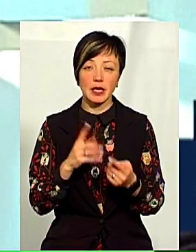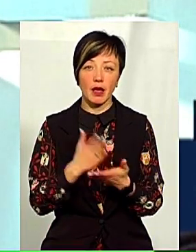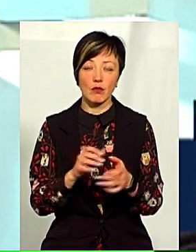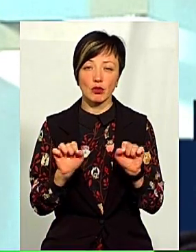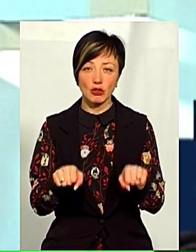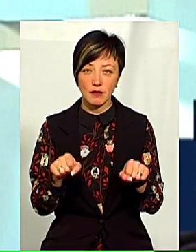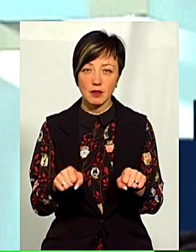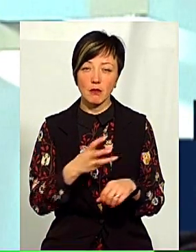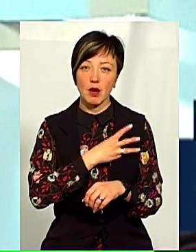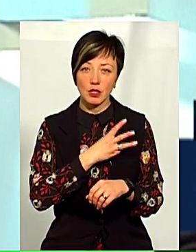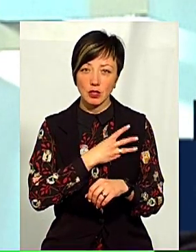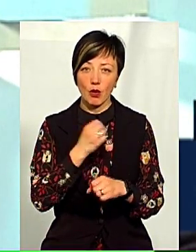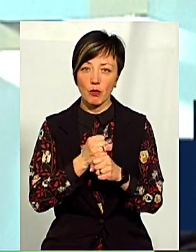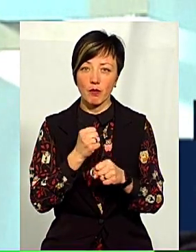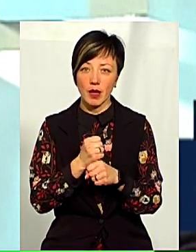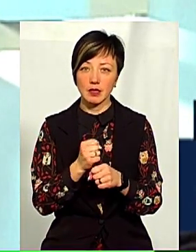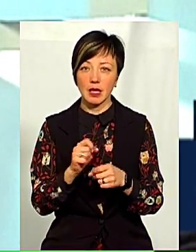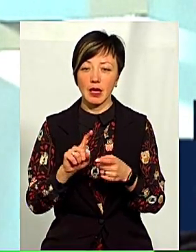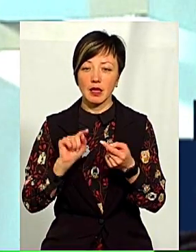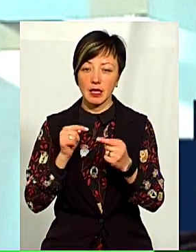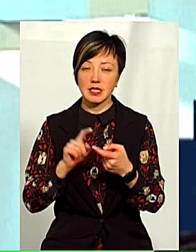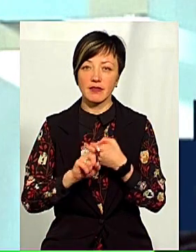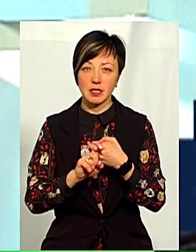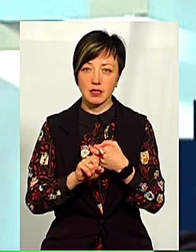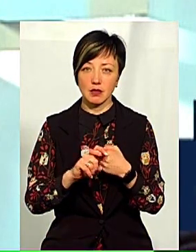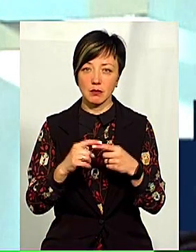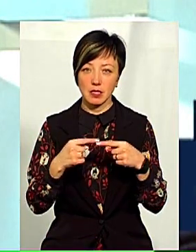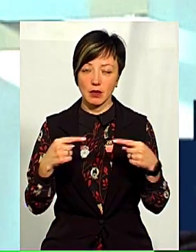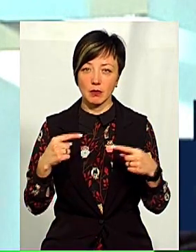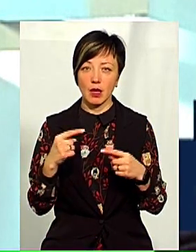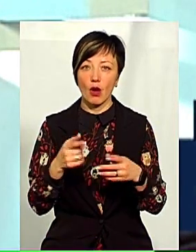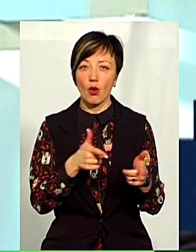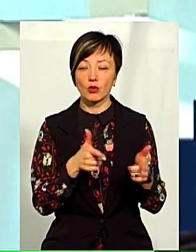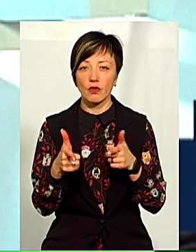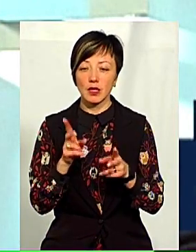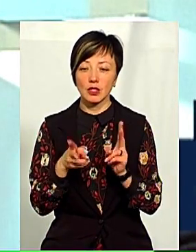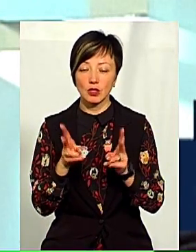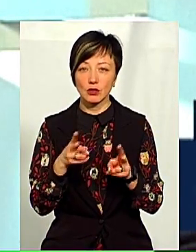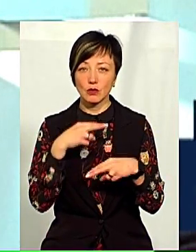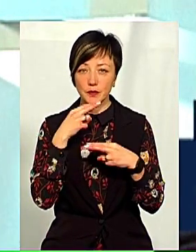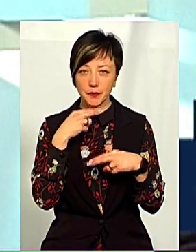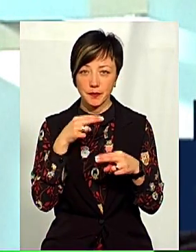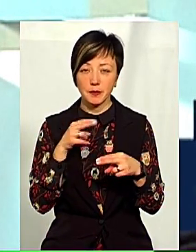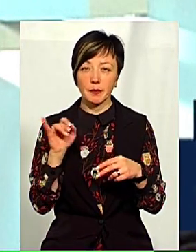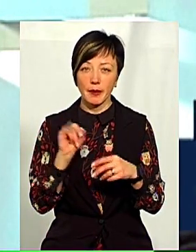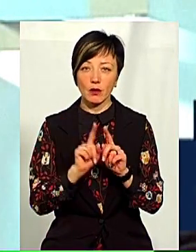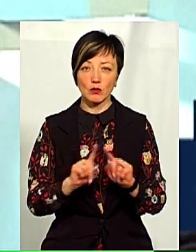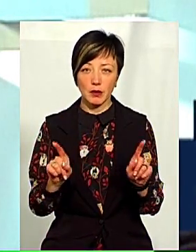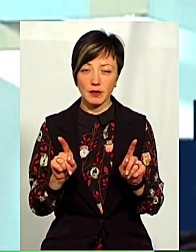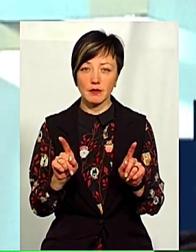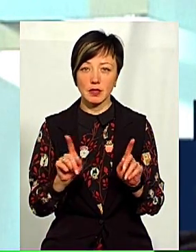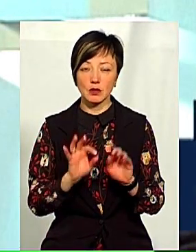можливість, бажано було б обробляти дезінфекційними засобами руки, ретельно готувати їжу. І особливо